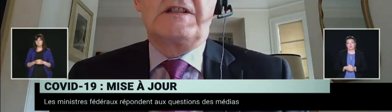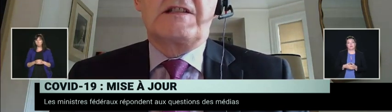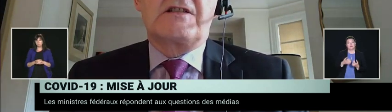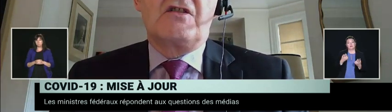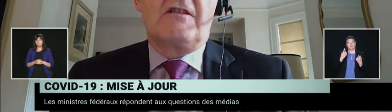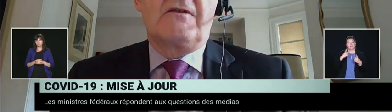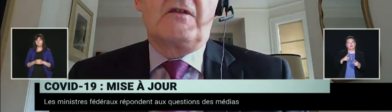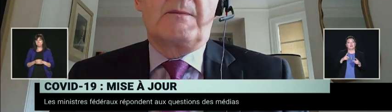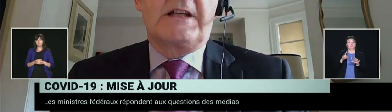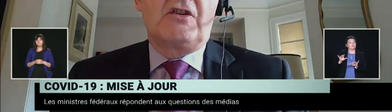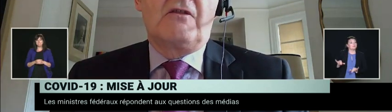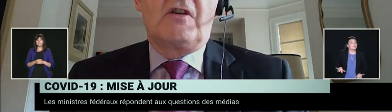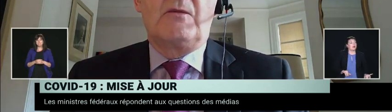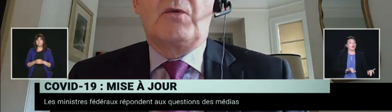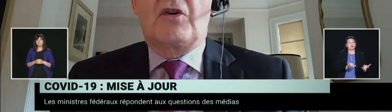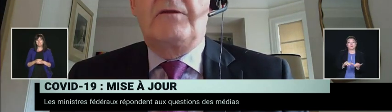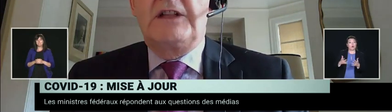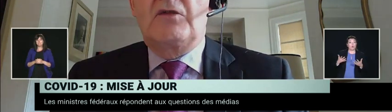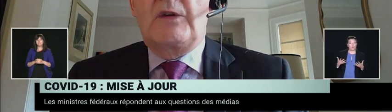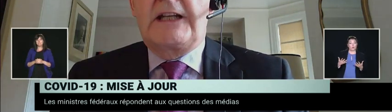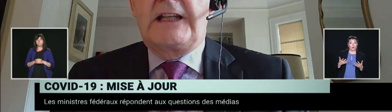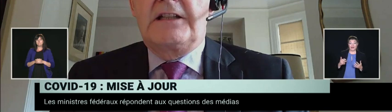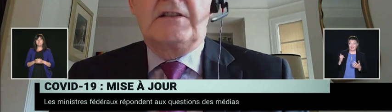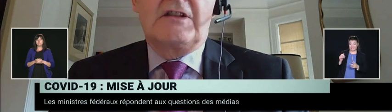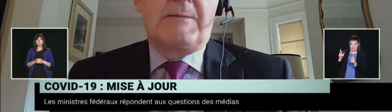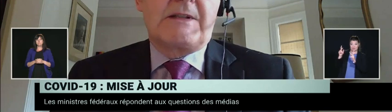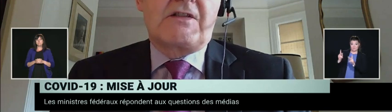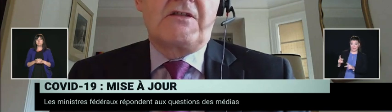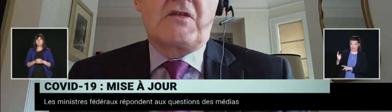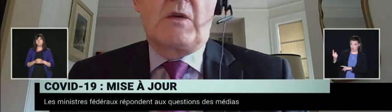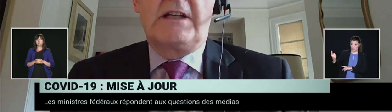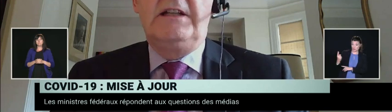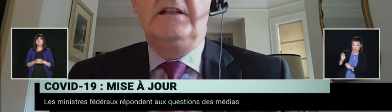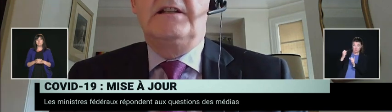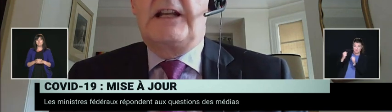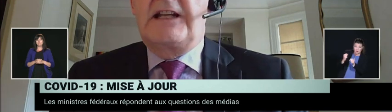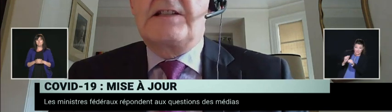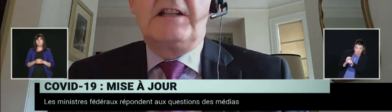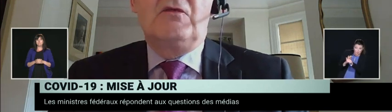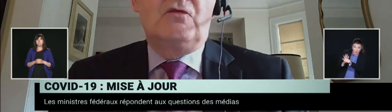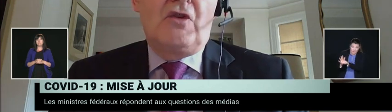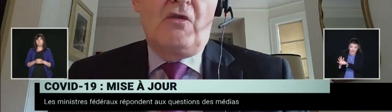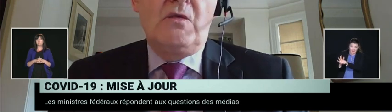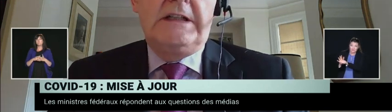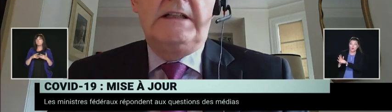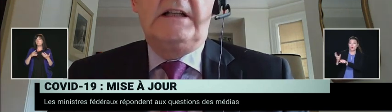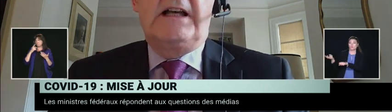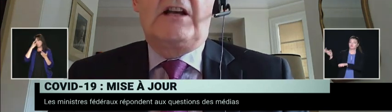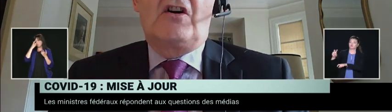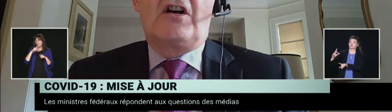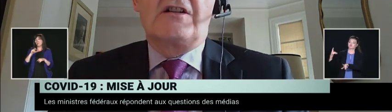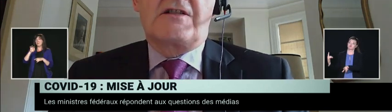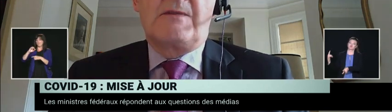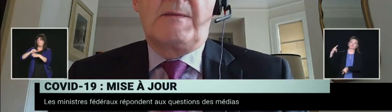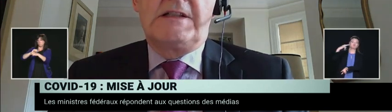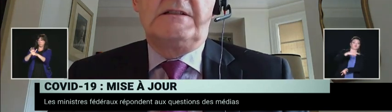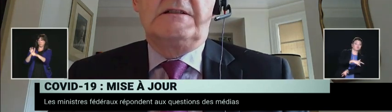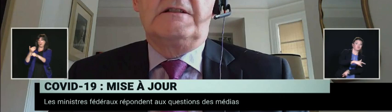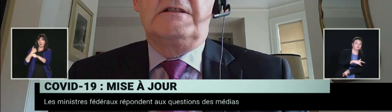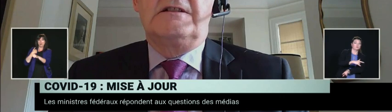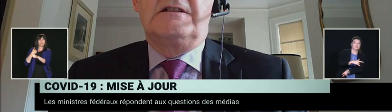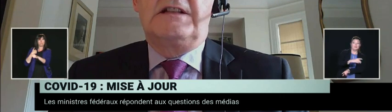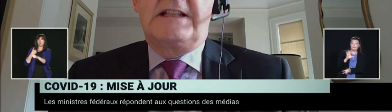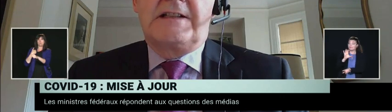la COVID-19 prenne un vol pour revenir au Canada, que la personne soit canadienne ou non. Alors, en ce